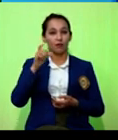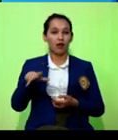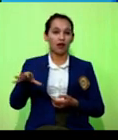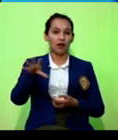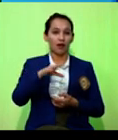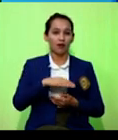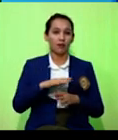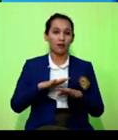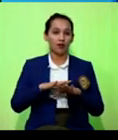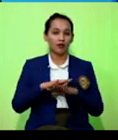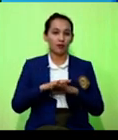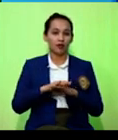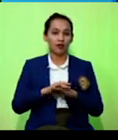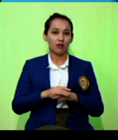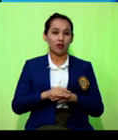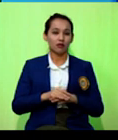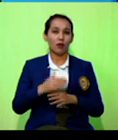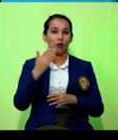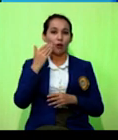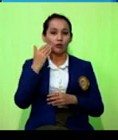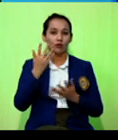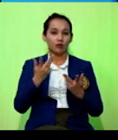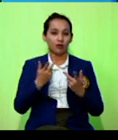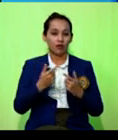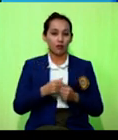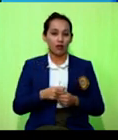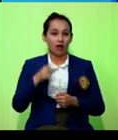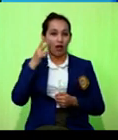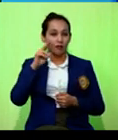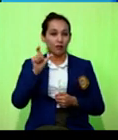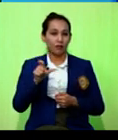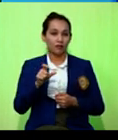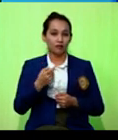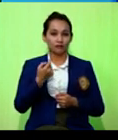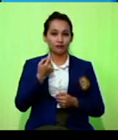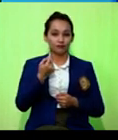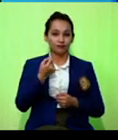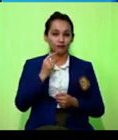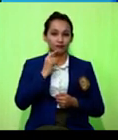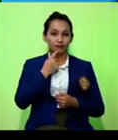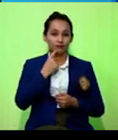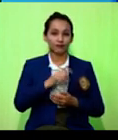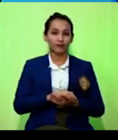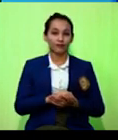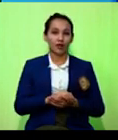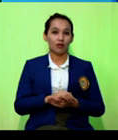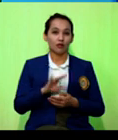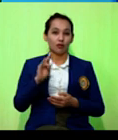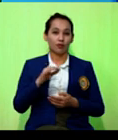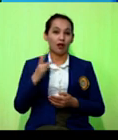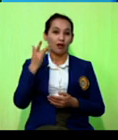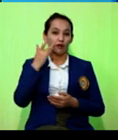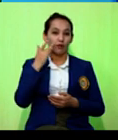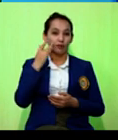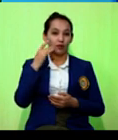masalalarni qiynalmasdan yechadi. Bilmasvoy esa biroz oqsoqlanadi. Lekin biz hamisha Bilmasvoyga yordam